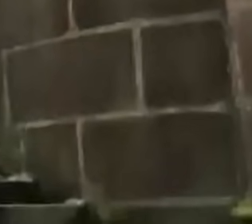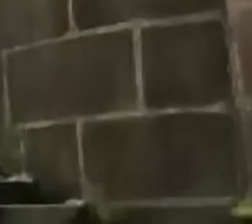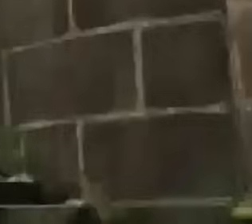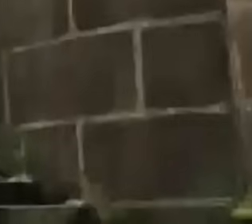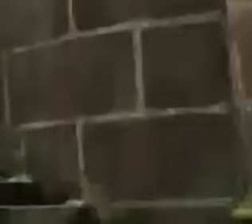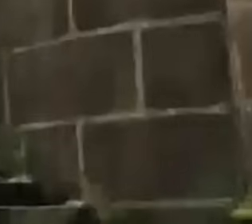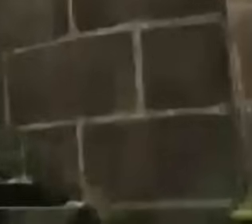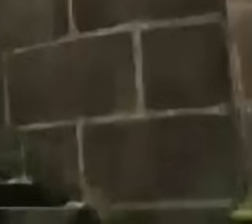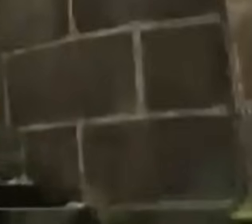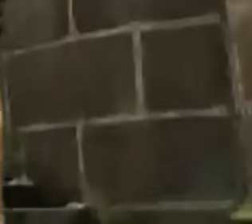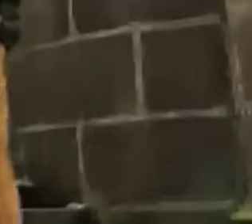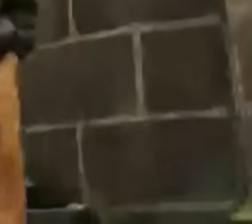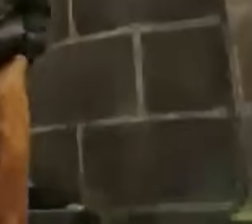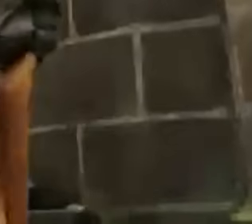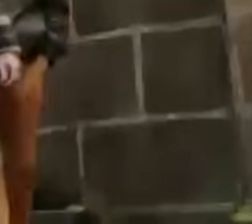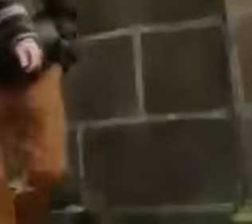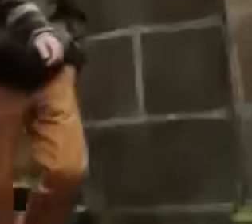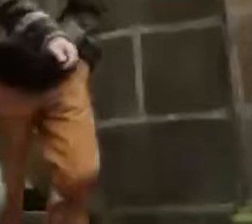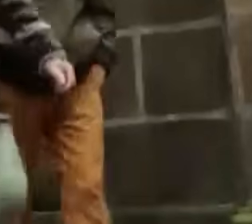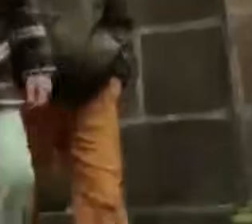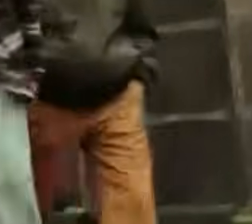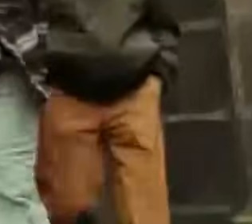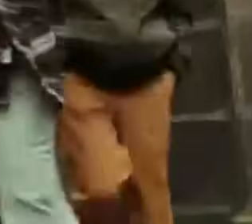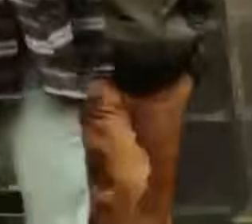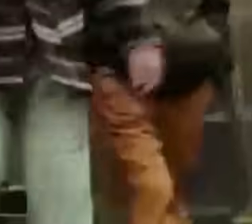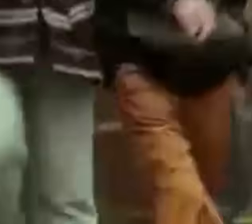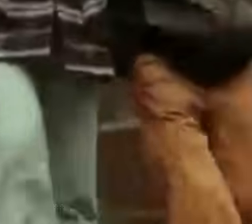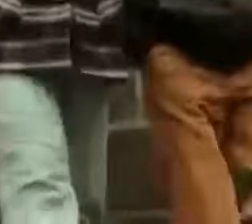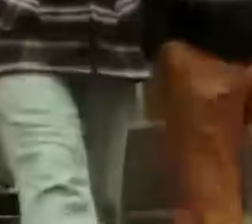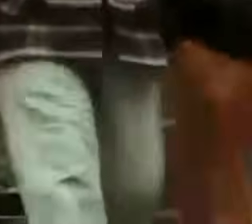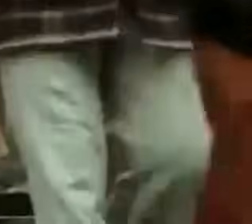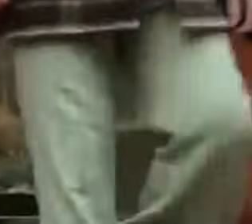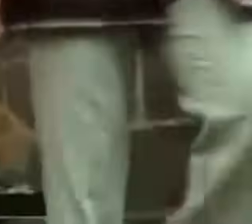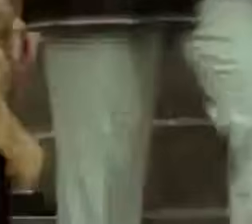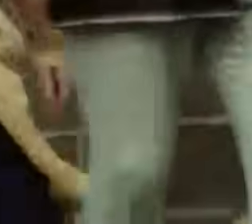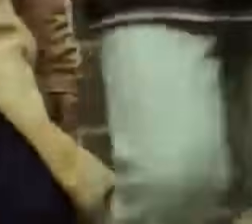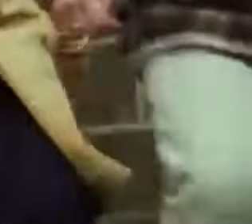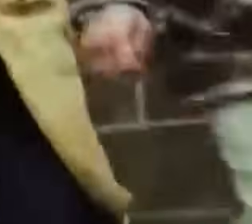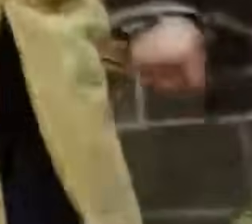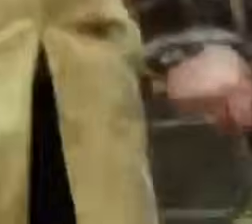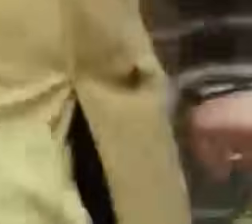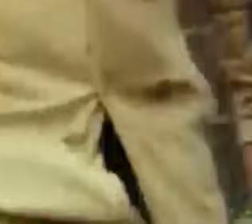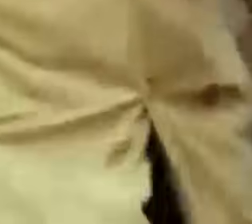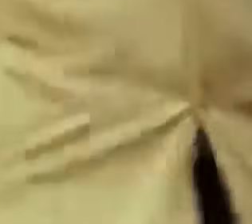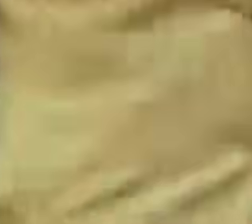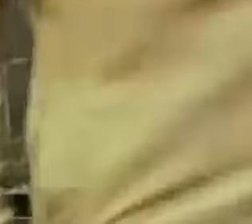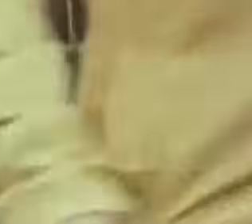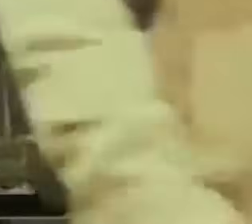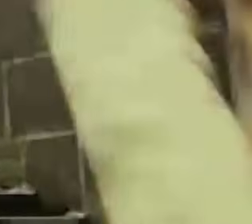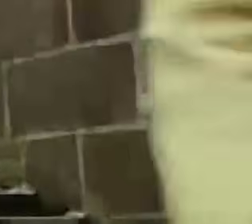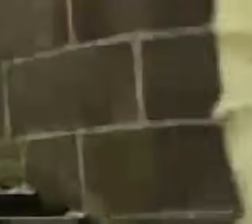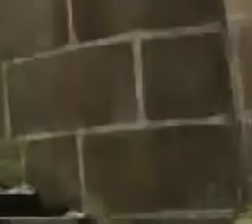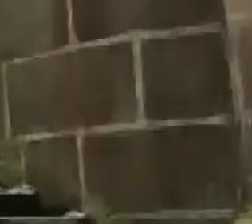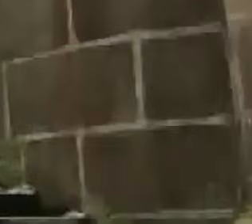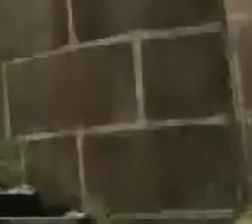Ergun da arkası dönük basamakları süpüre süpüre aşağı iniyor. Ahmetler ondan habersiz geçip gittiler arkasından. Ne